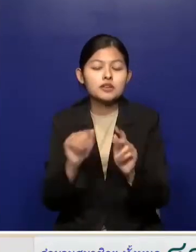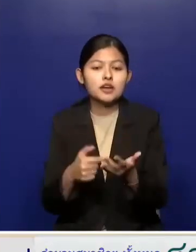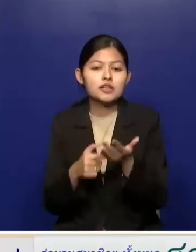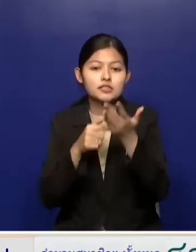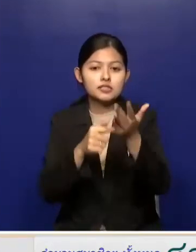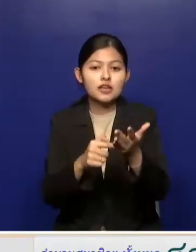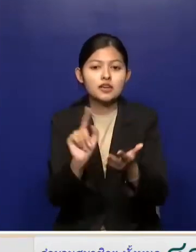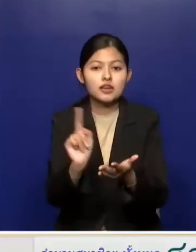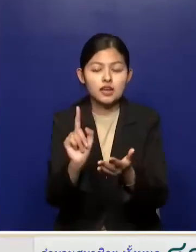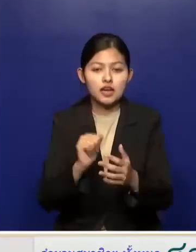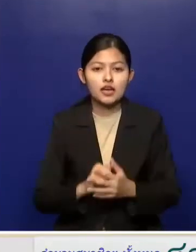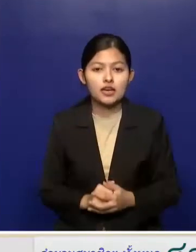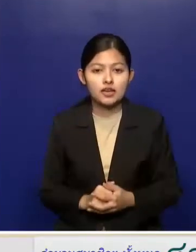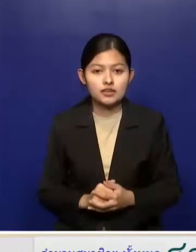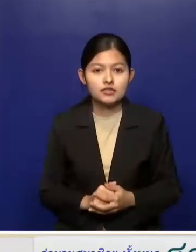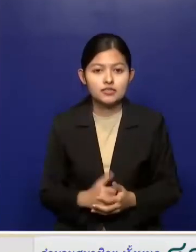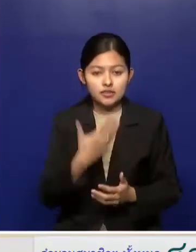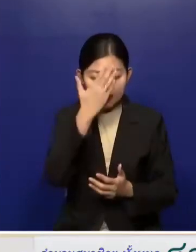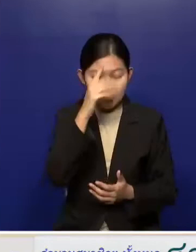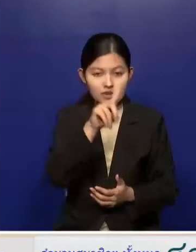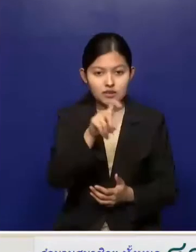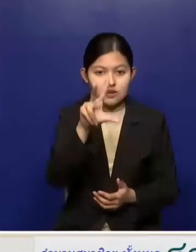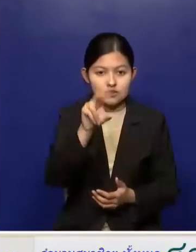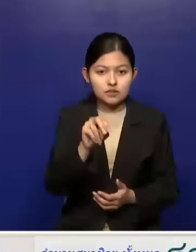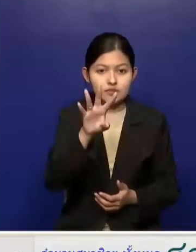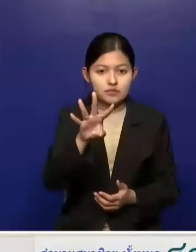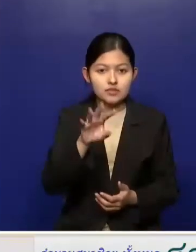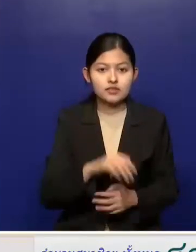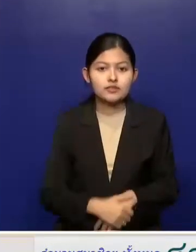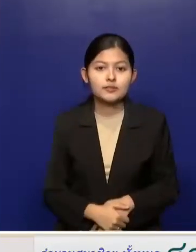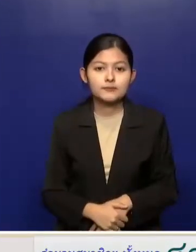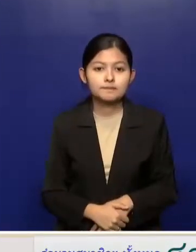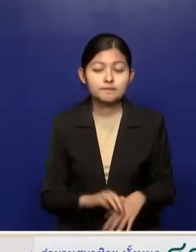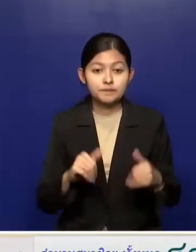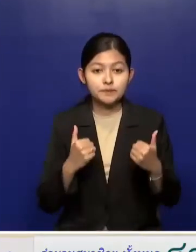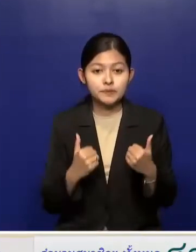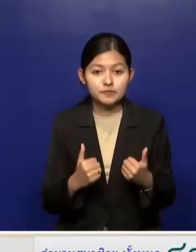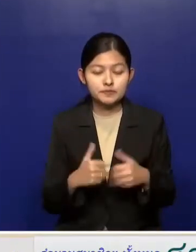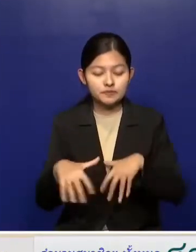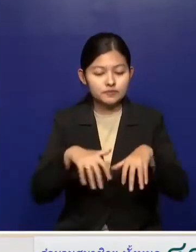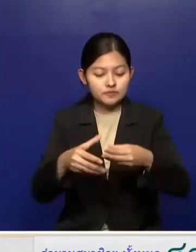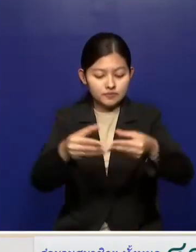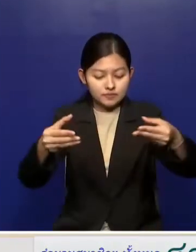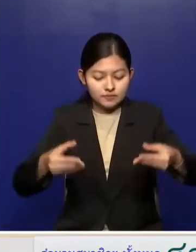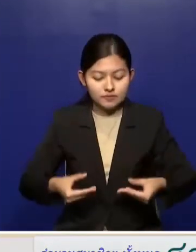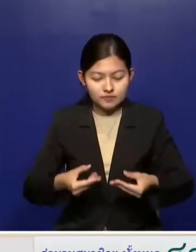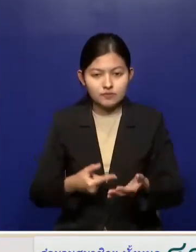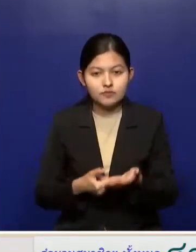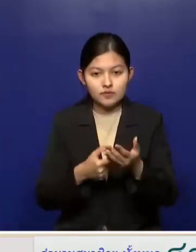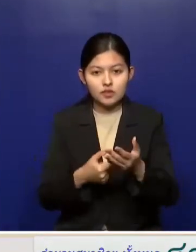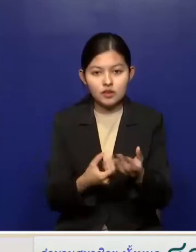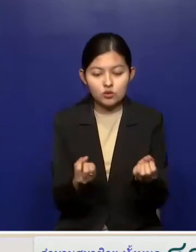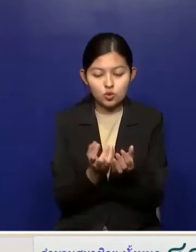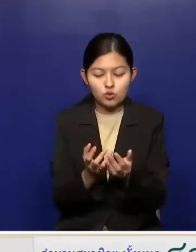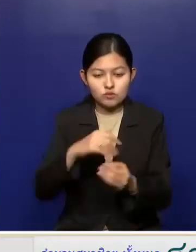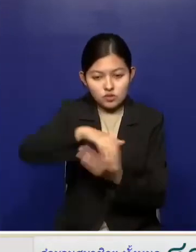นินแนตซึ่งปรากฏอยู่ในหน้าที่ 134 การสาร์ุบันนี้การจะทำรายงานกประเมืผกระทบสงแดรอ ไม่วจะ